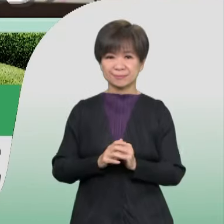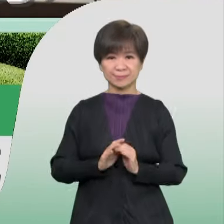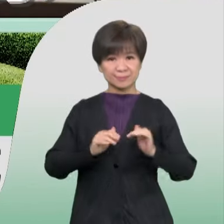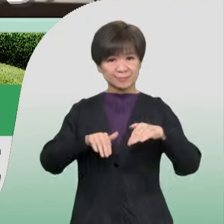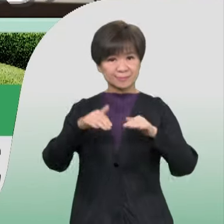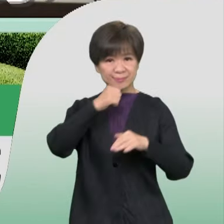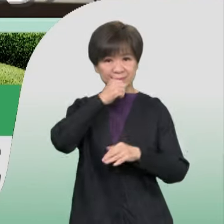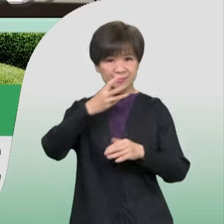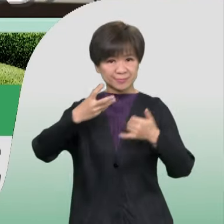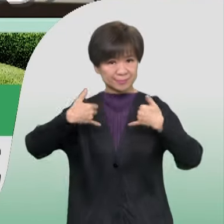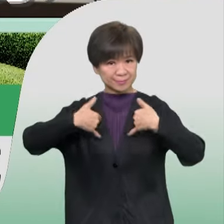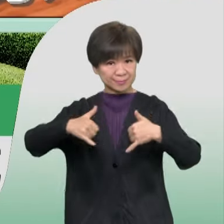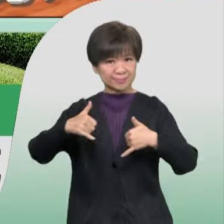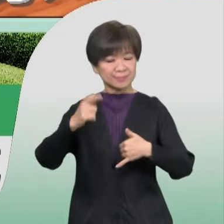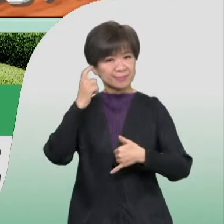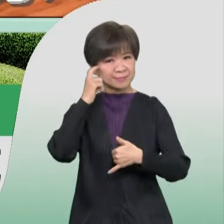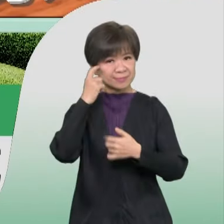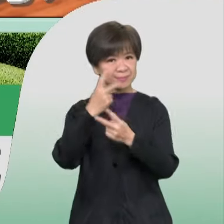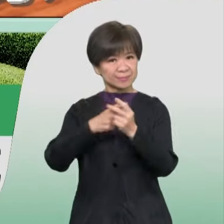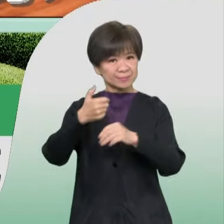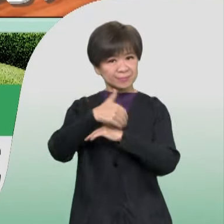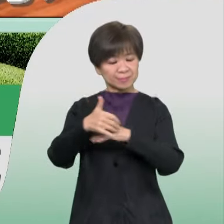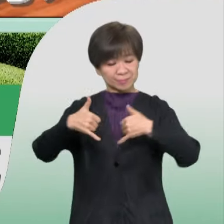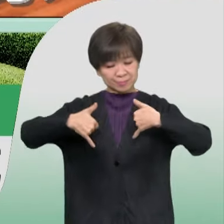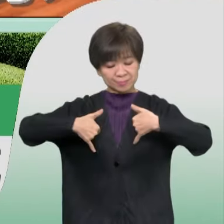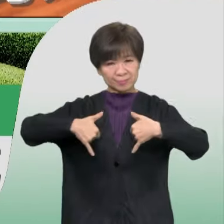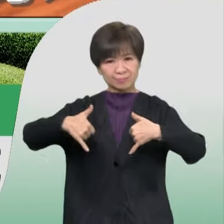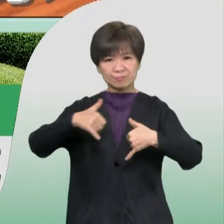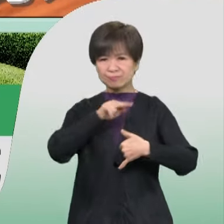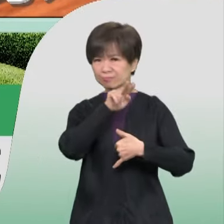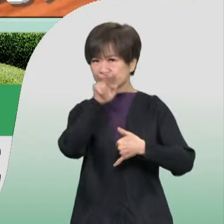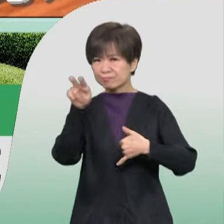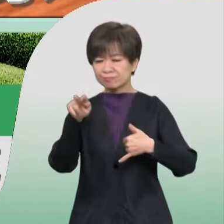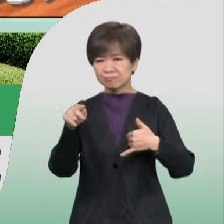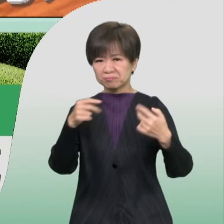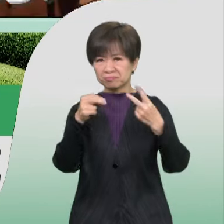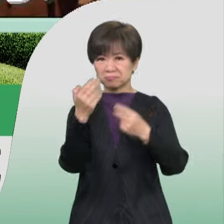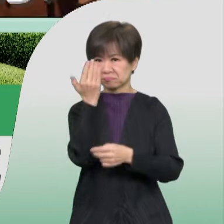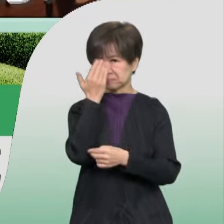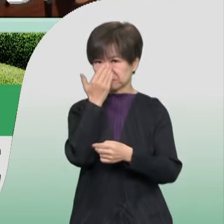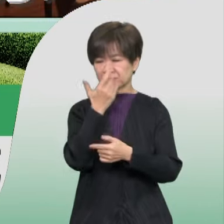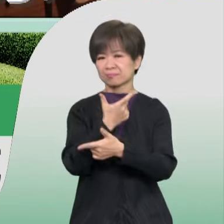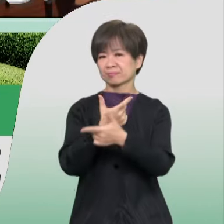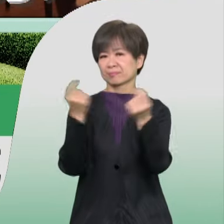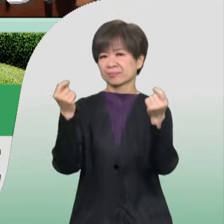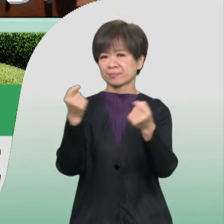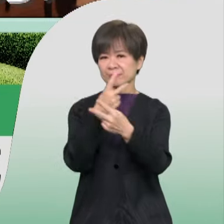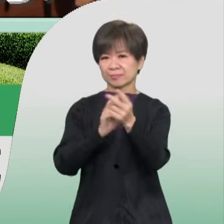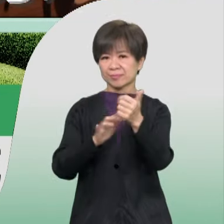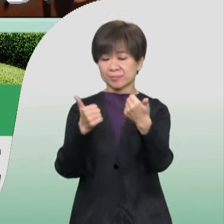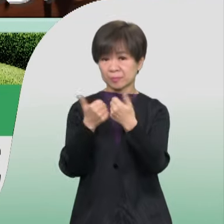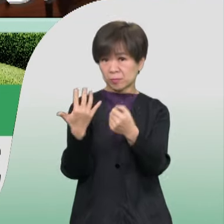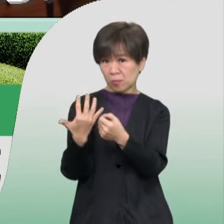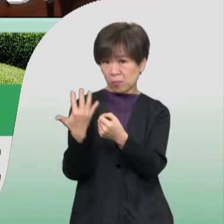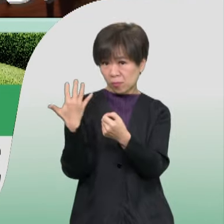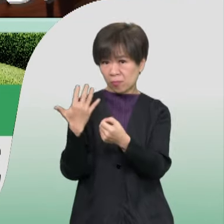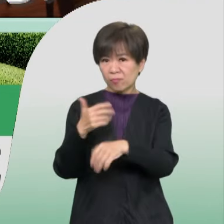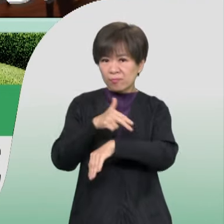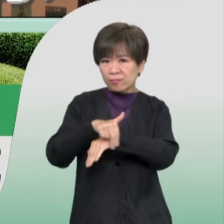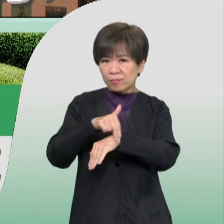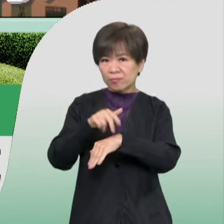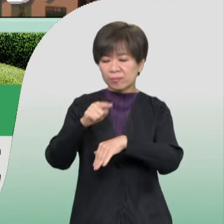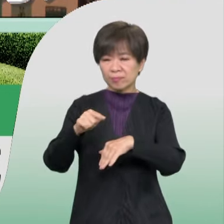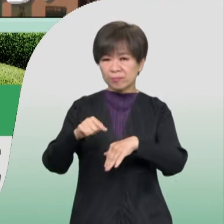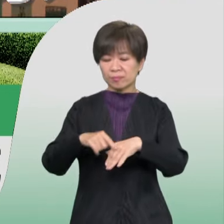龙门灰森县东主为都会改善客家总改改路景观。客家委员会第五年前初开始来